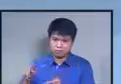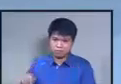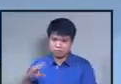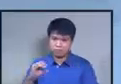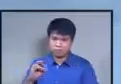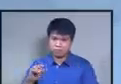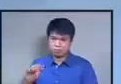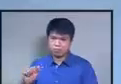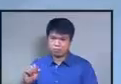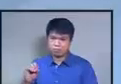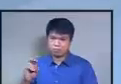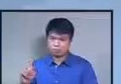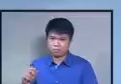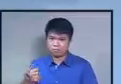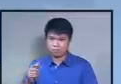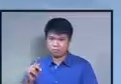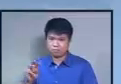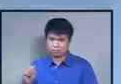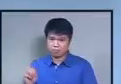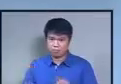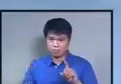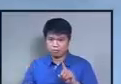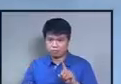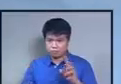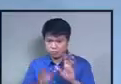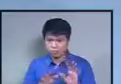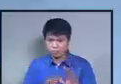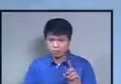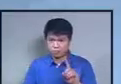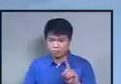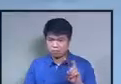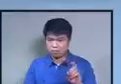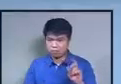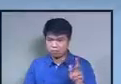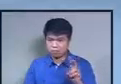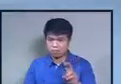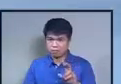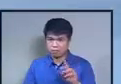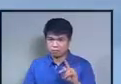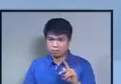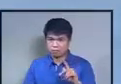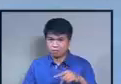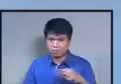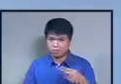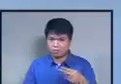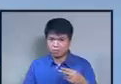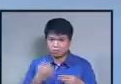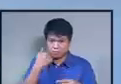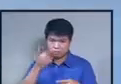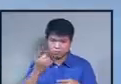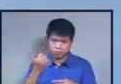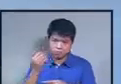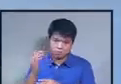abot sa 110 km per hour at bugsong 135 kph, mga kapatid. Sabi ng pag-aasa, bukas ng gabi o Sabado ng